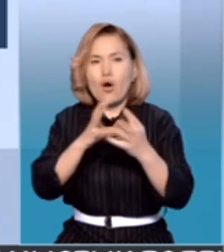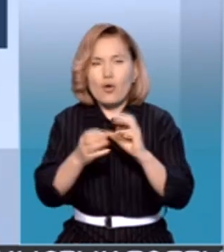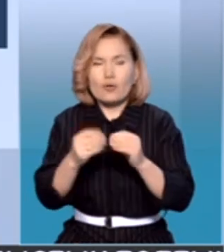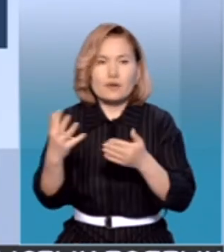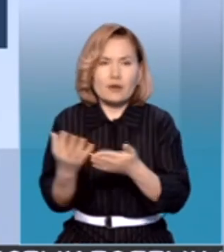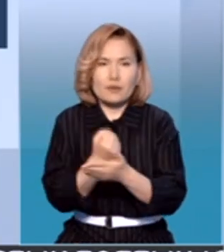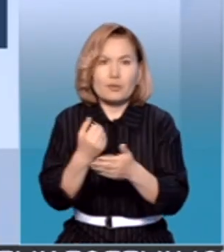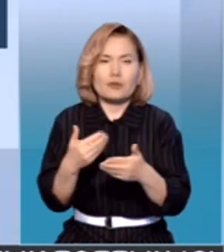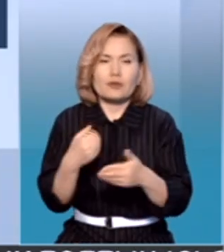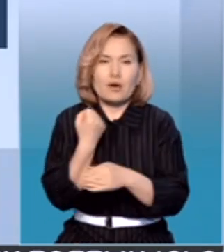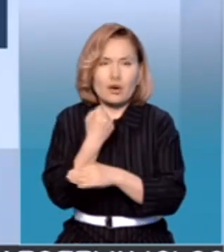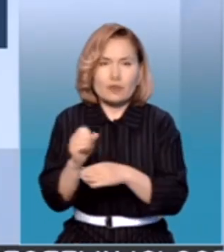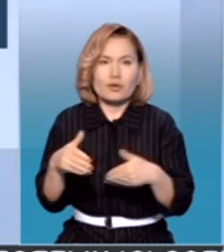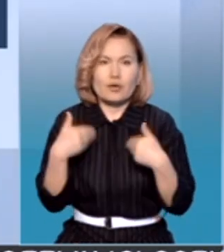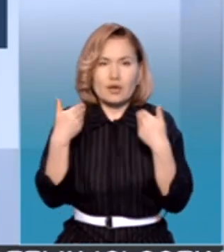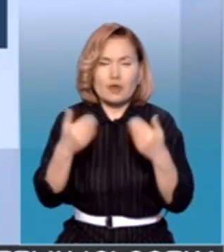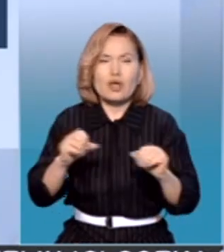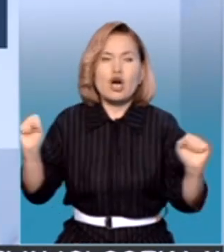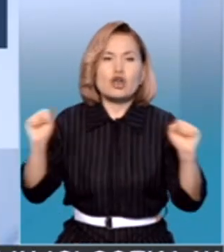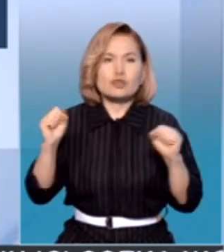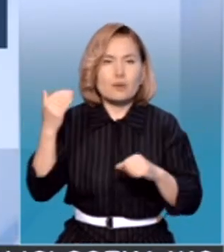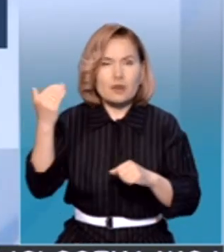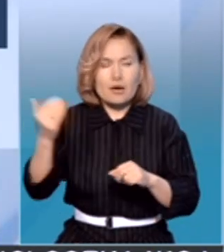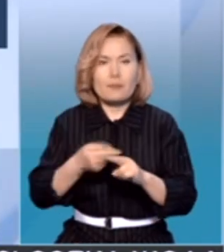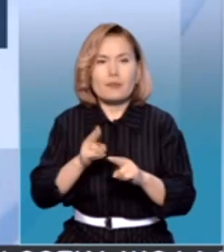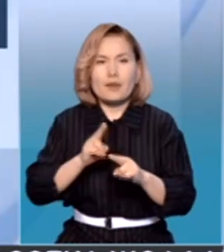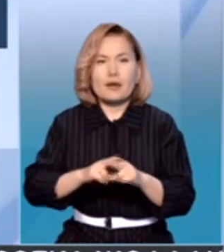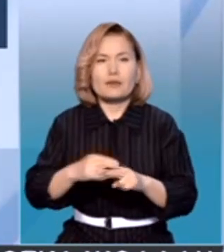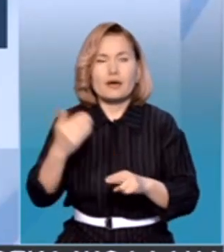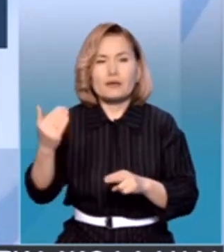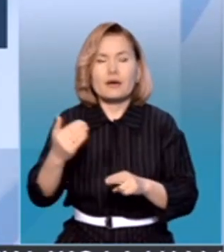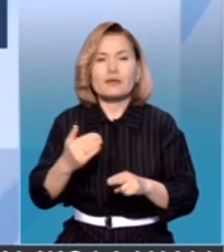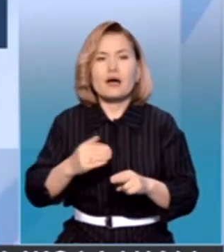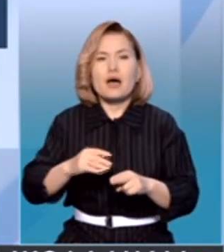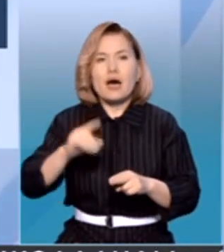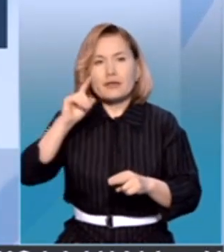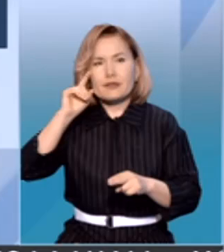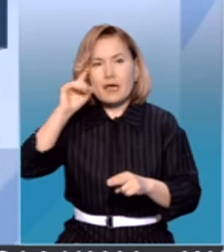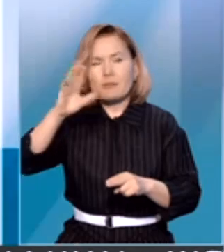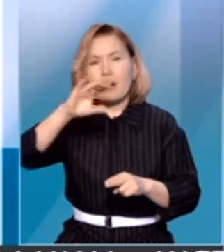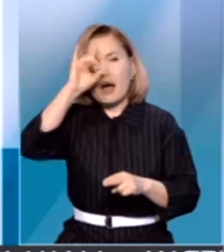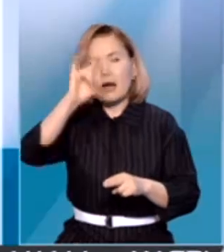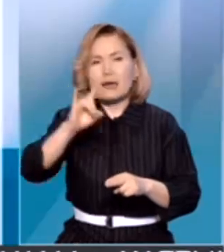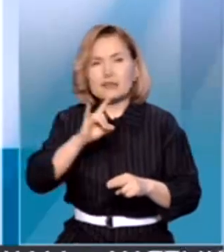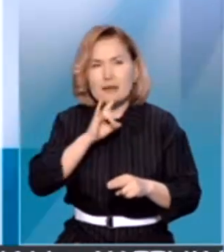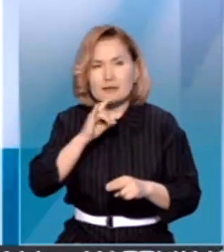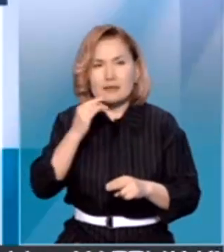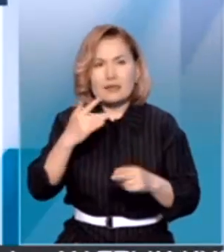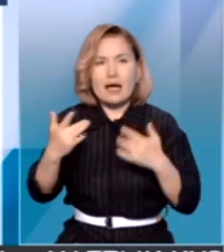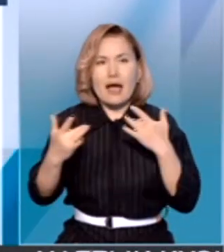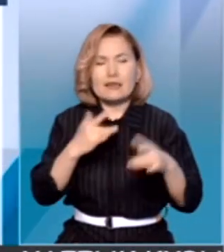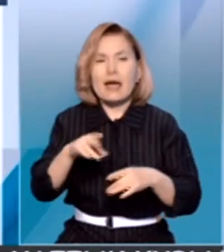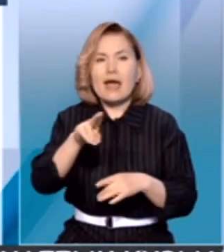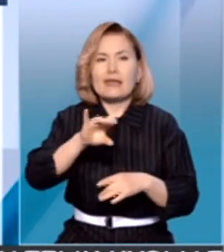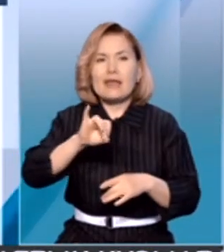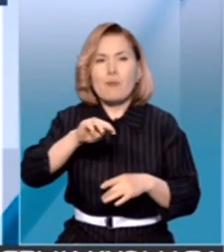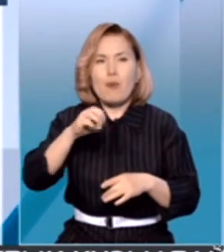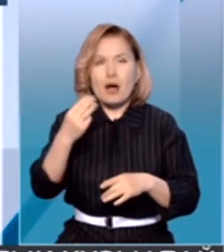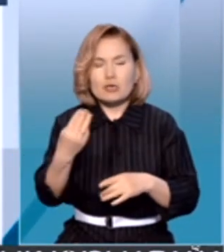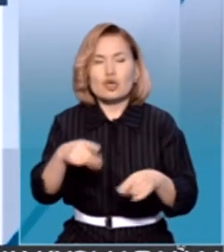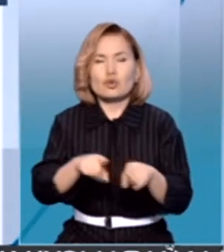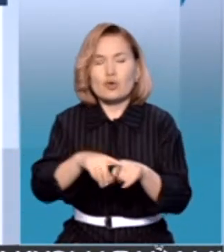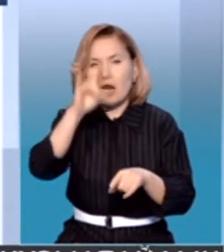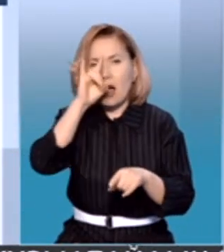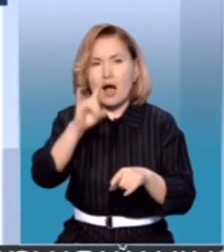нәтижесімен құттықтаймыз деп жазды спортшы. Инстаграм парақшасында өзінің танымал қазақстандық әнші Димаш Құдайбергенді қазақ